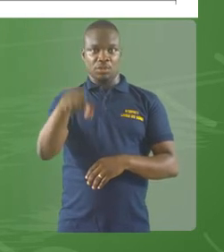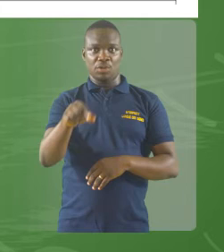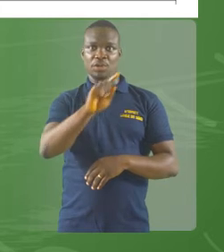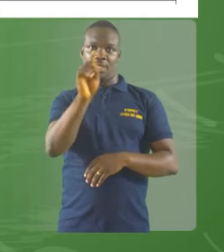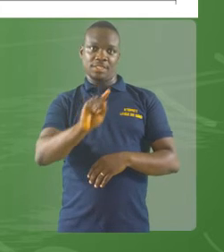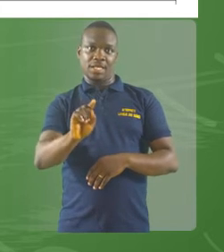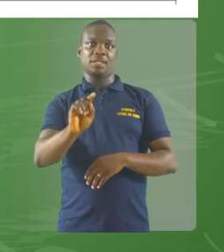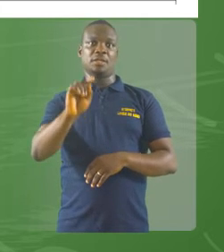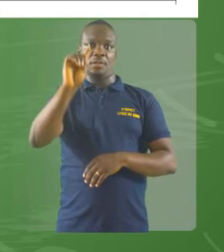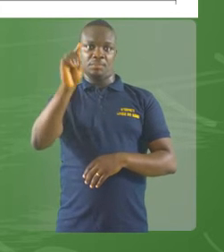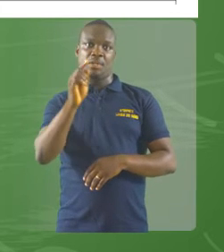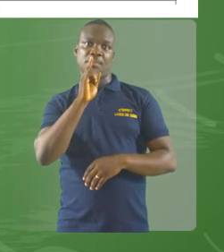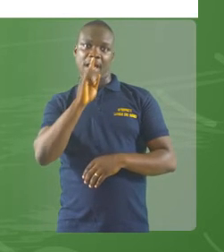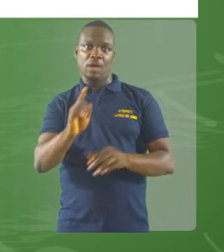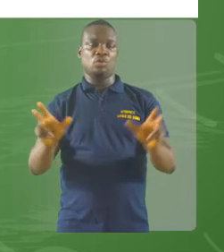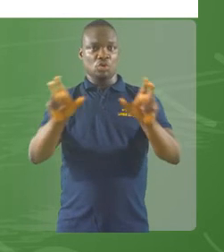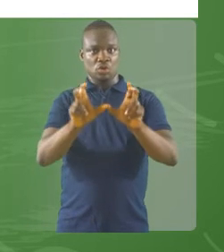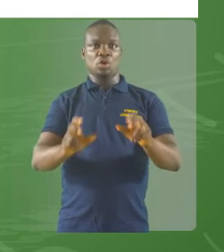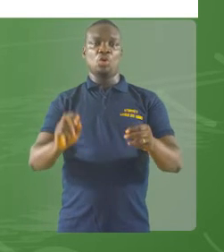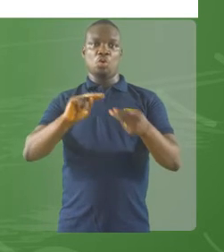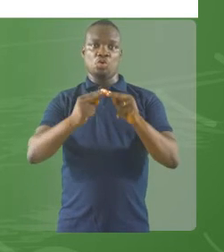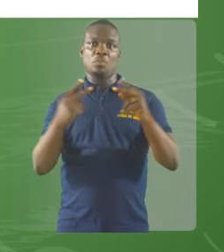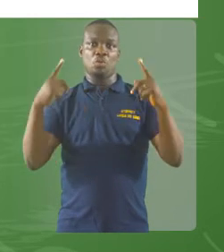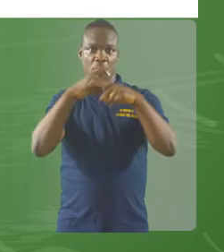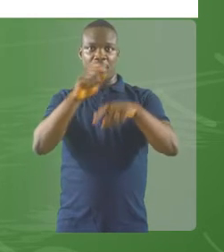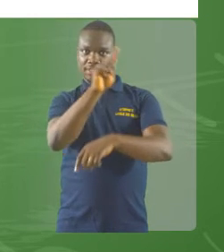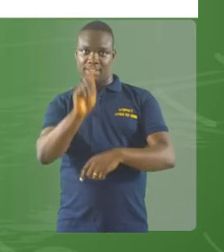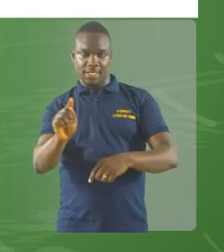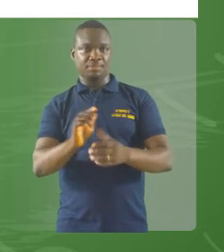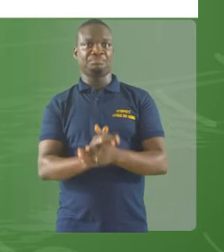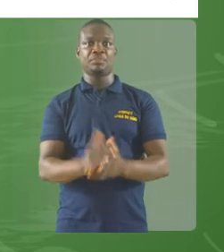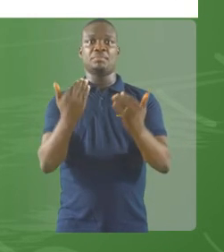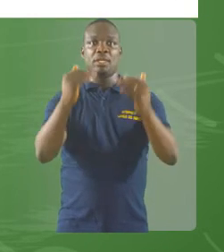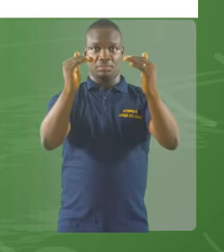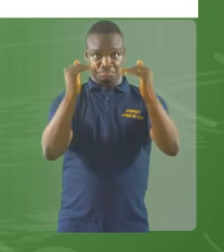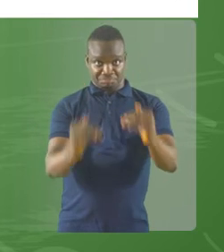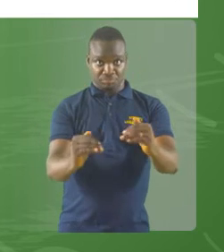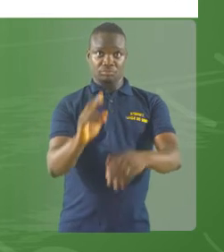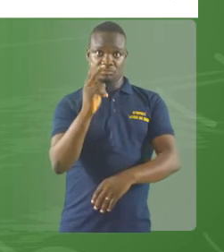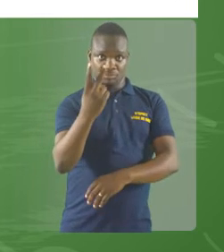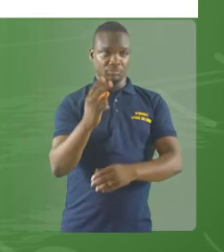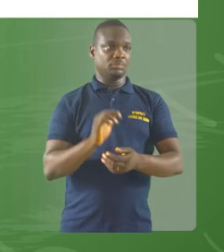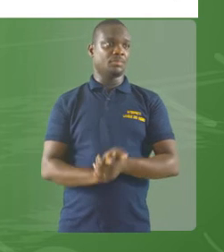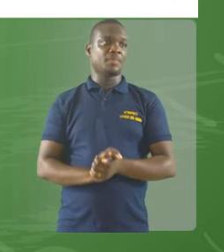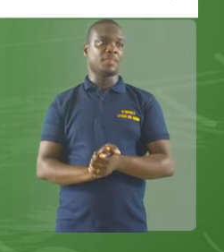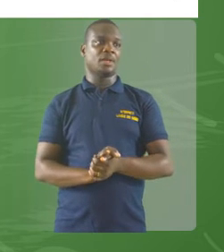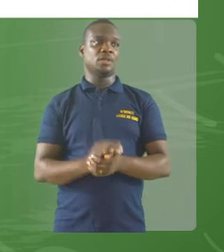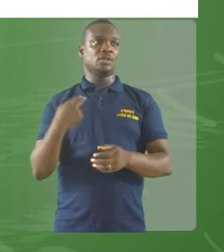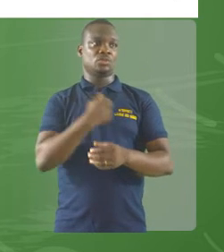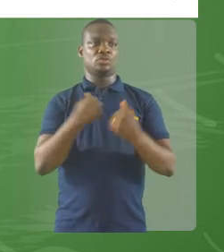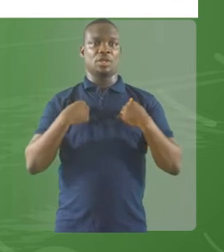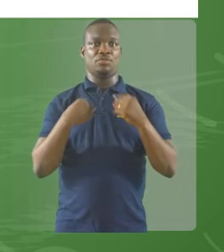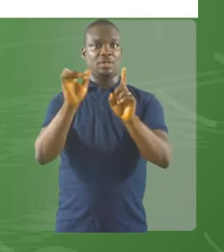le conjugué du nombre complexe Z. La deuxième transformation usuelle, c'est la